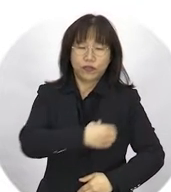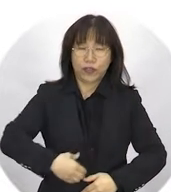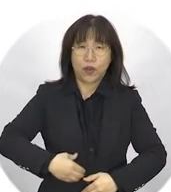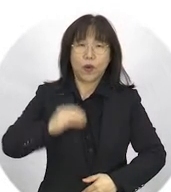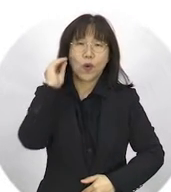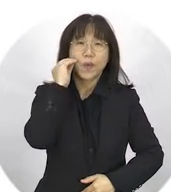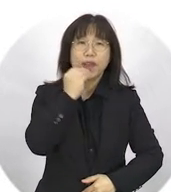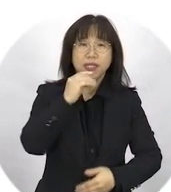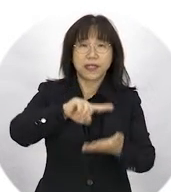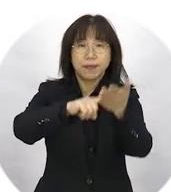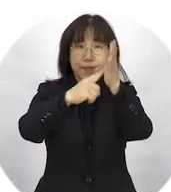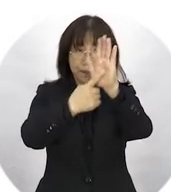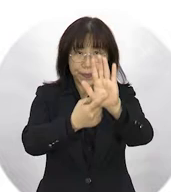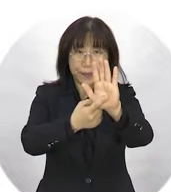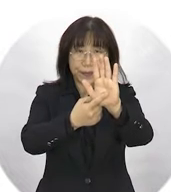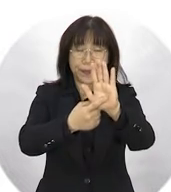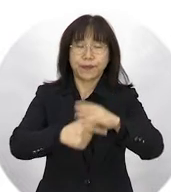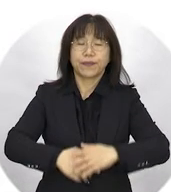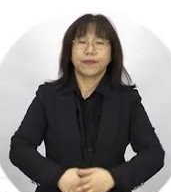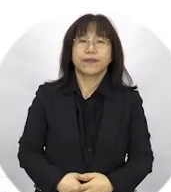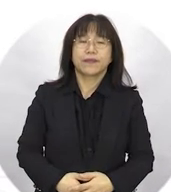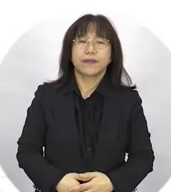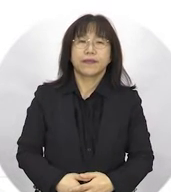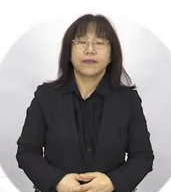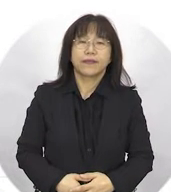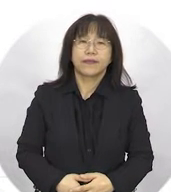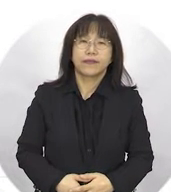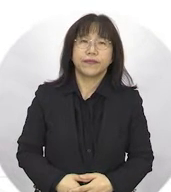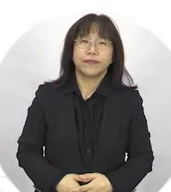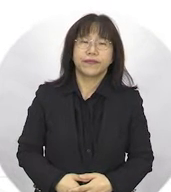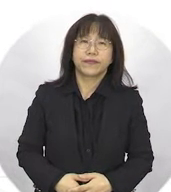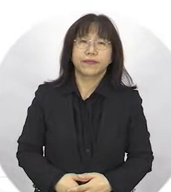방송 구청 아동 청소년과 로 문의하면 됩니다